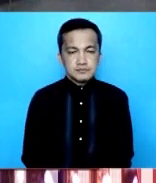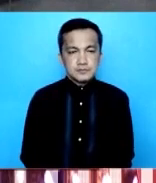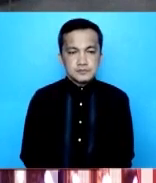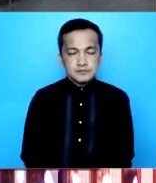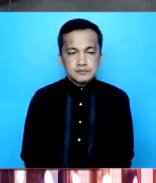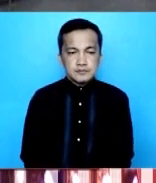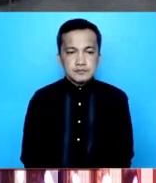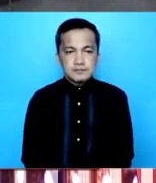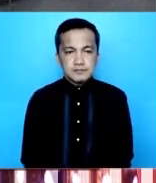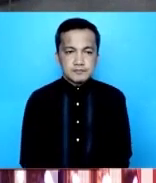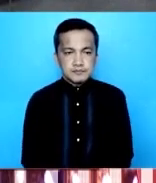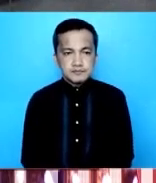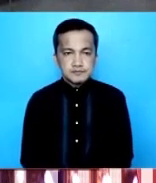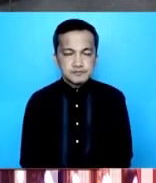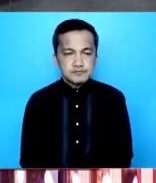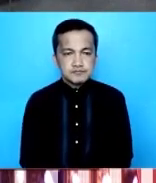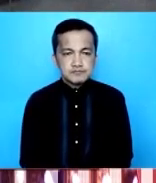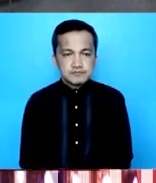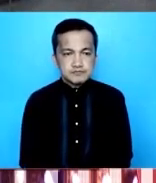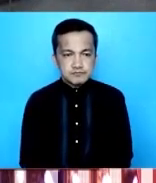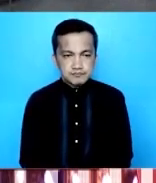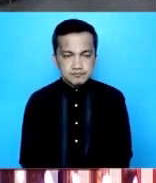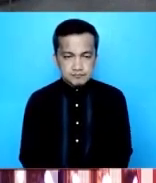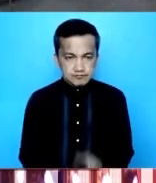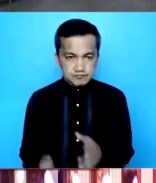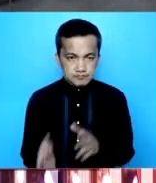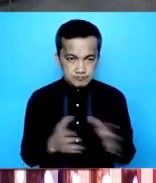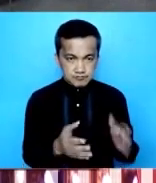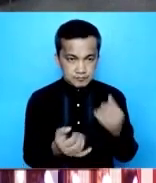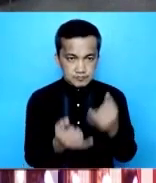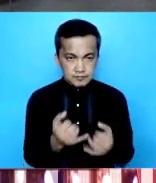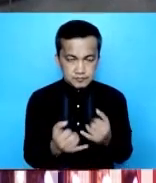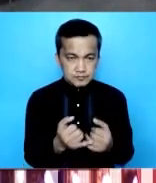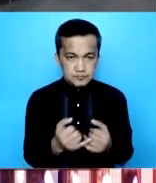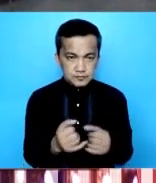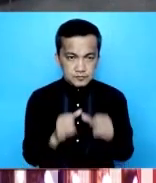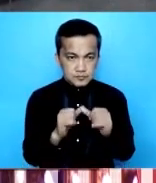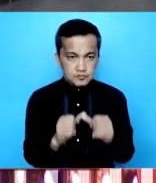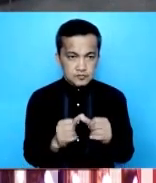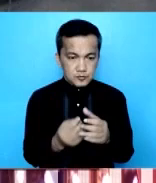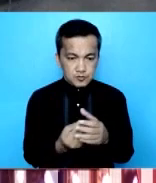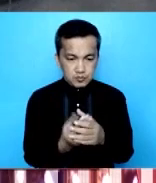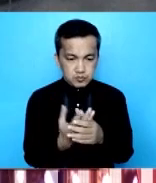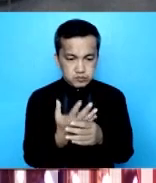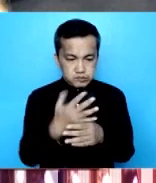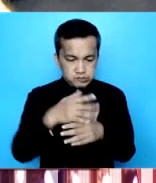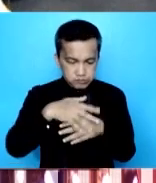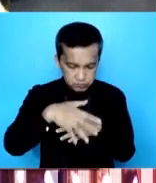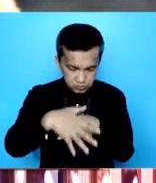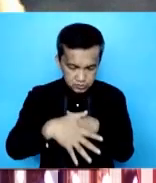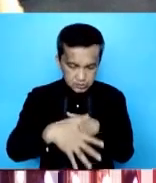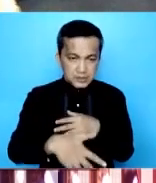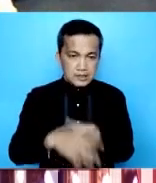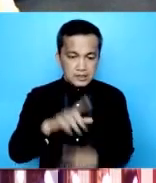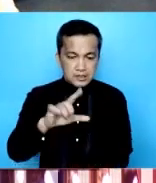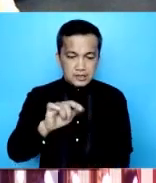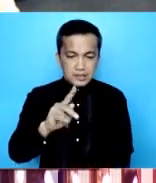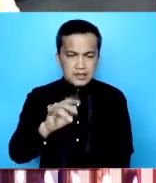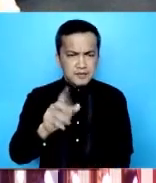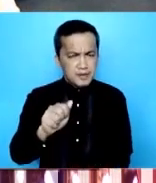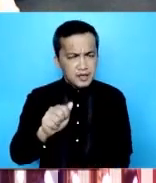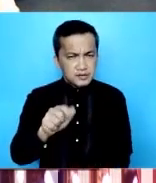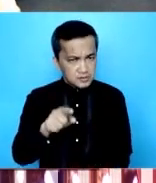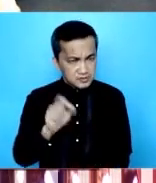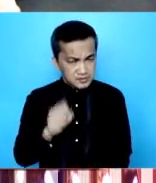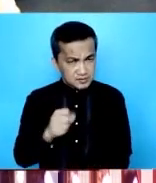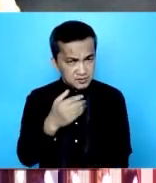lang siguro. Kasi ngayon tuloy-tuloy yung paglabas ng lava, at least yung pagpatak ng lava. By any chance, is that a good